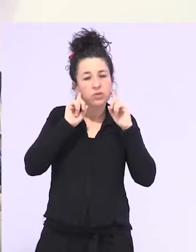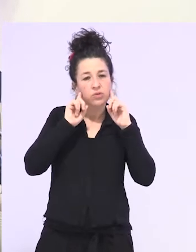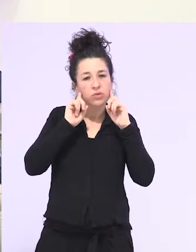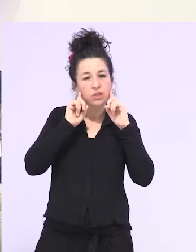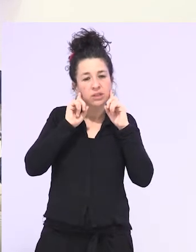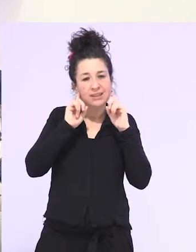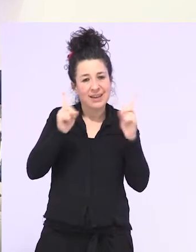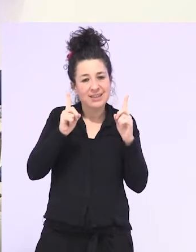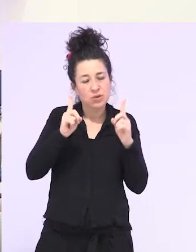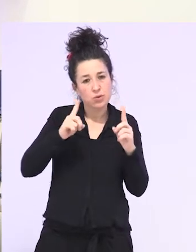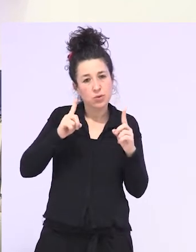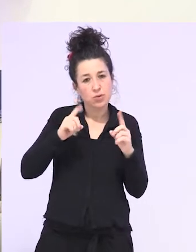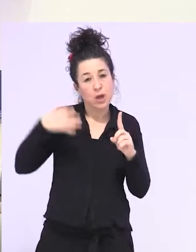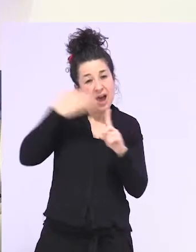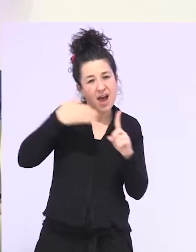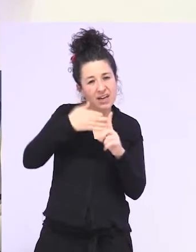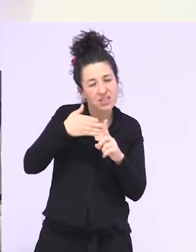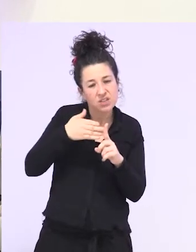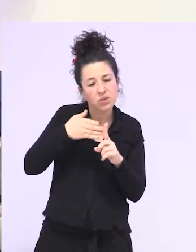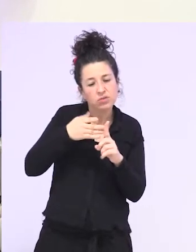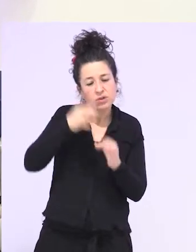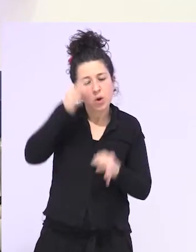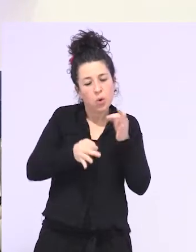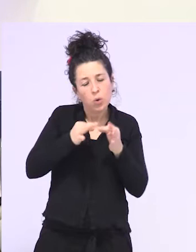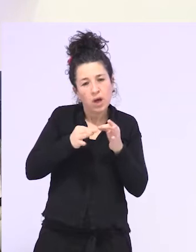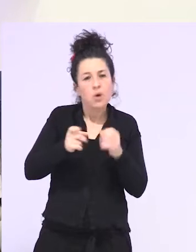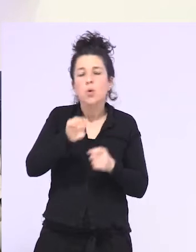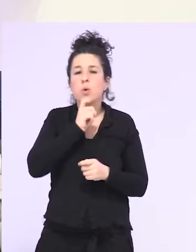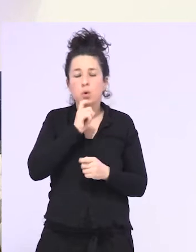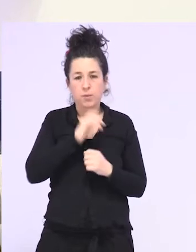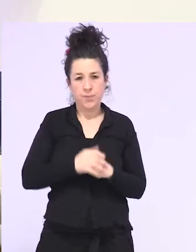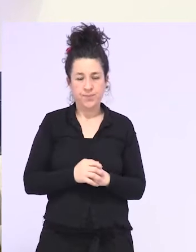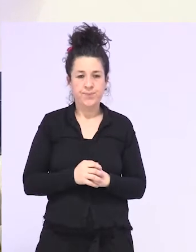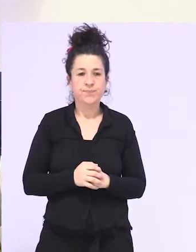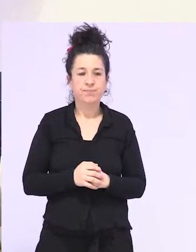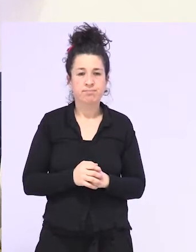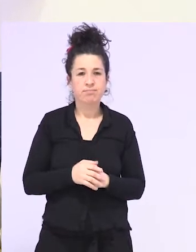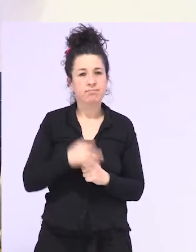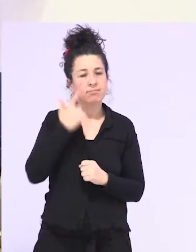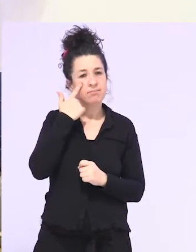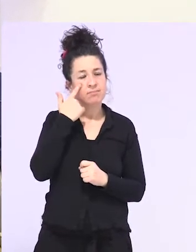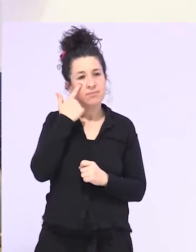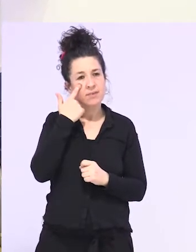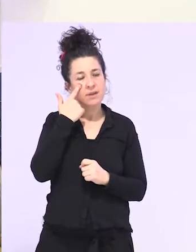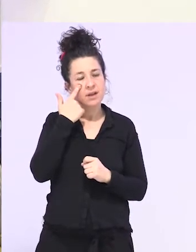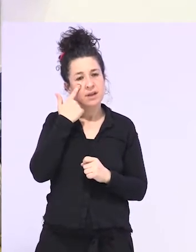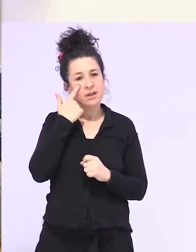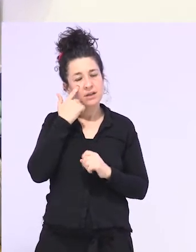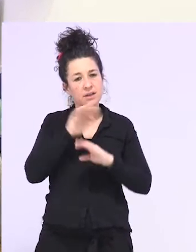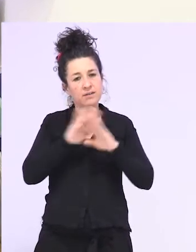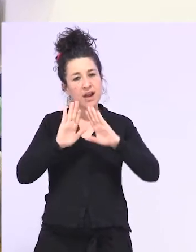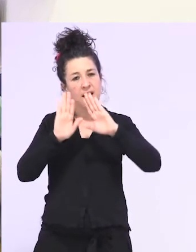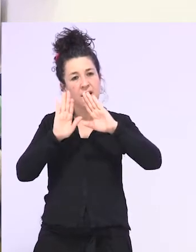zirenean, aldarrikapen nagusietako bat zen nolabait sententziaren bukaerako